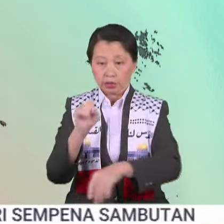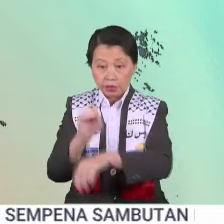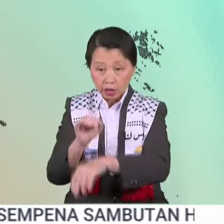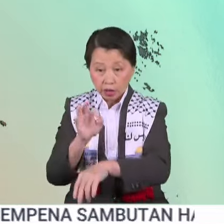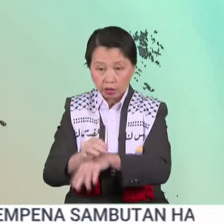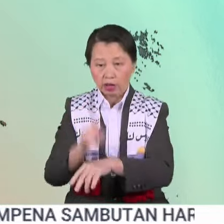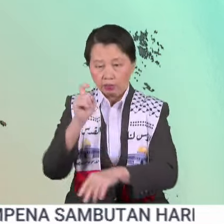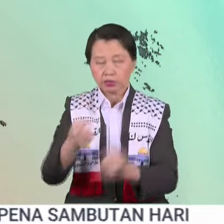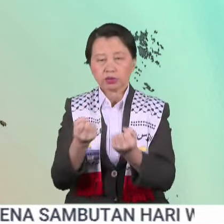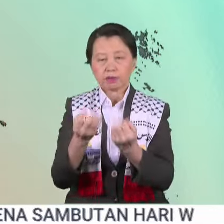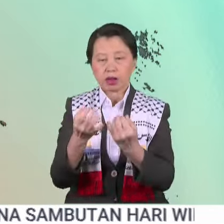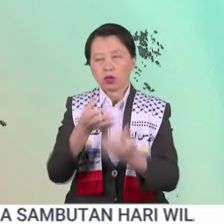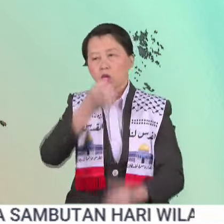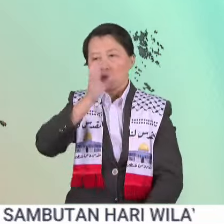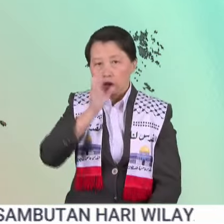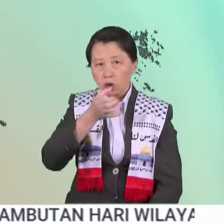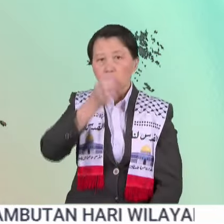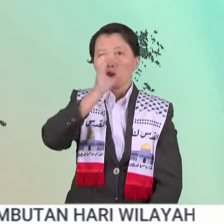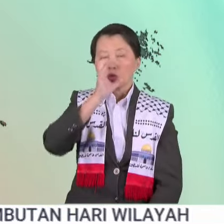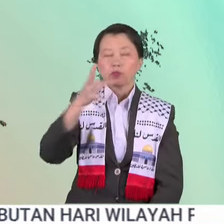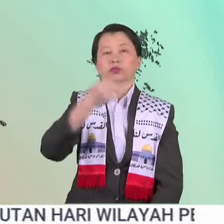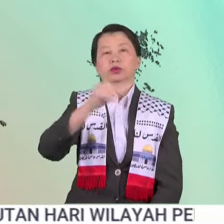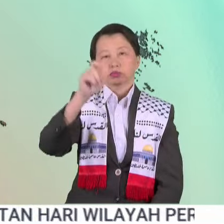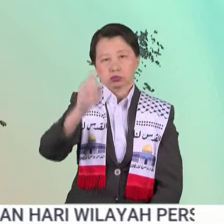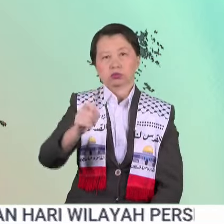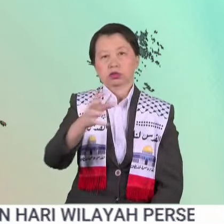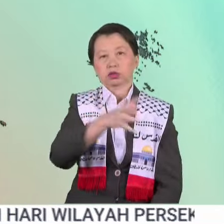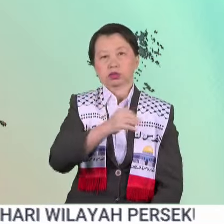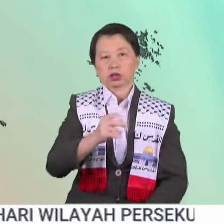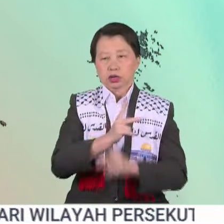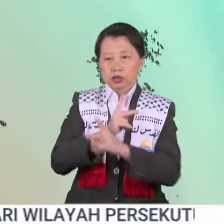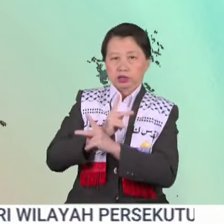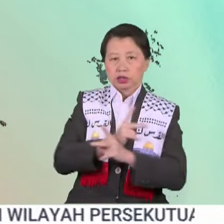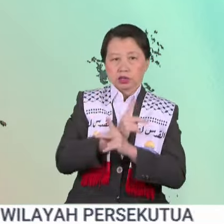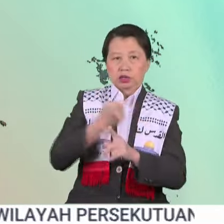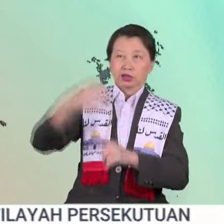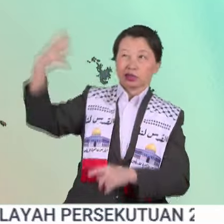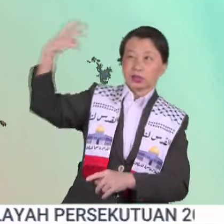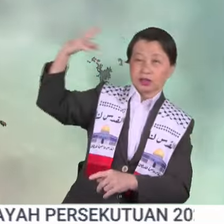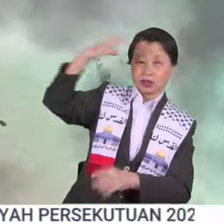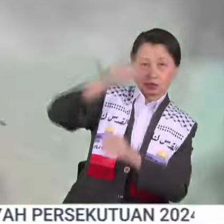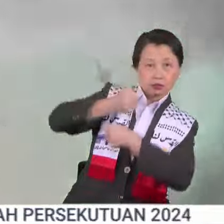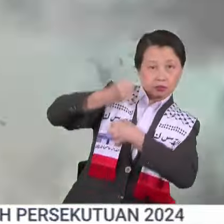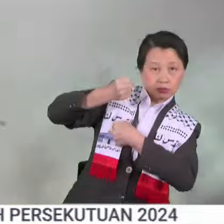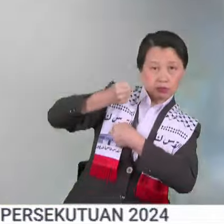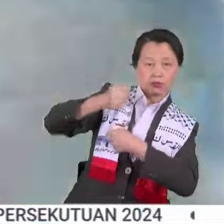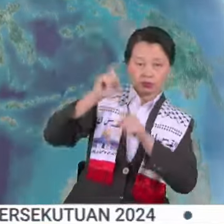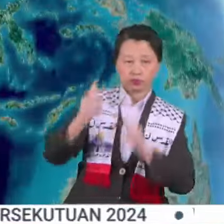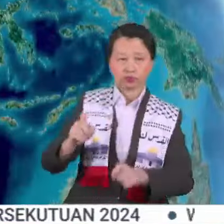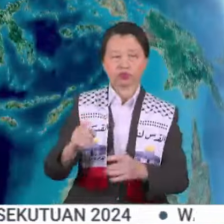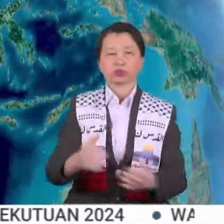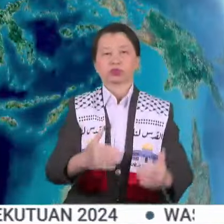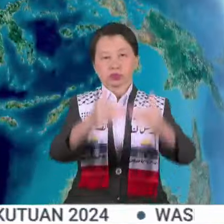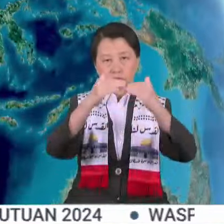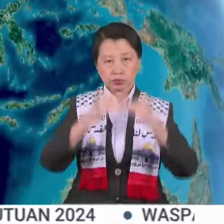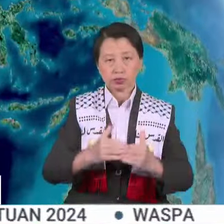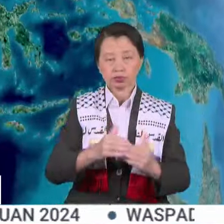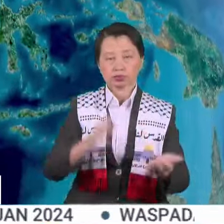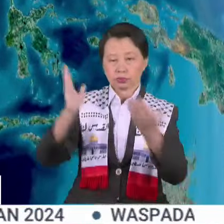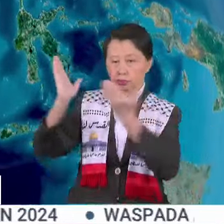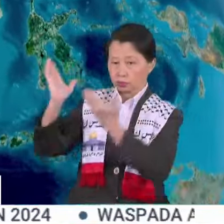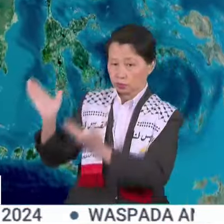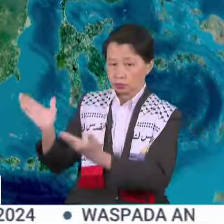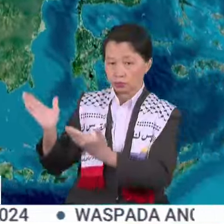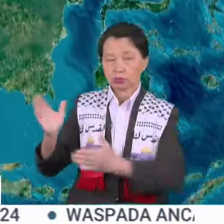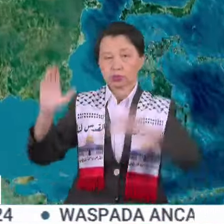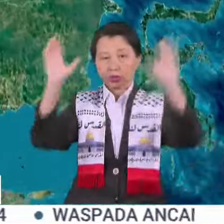dinasihatkan untuk memperbanyakkan minum air dan juga melindungi diri daripada sinaran matahari. Baik, seterusnya kita teruskan dengan melihat